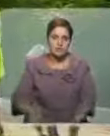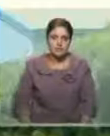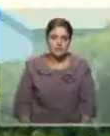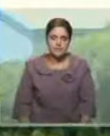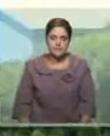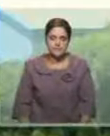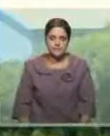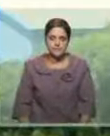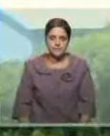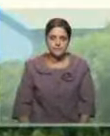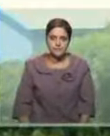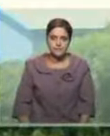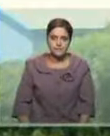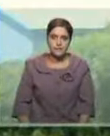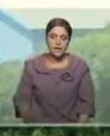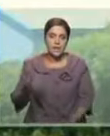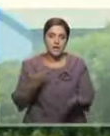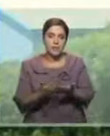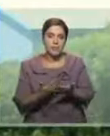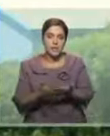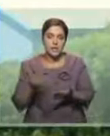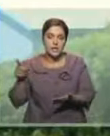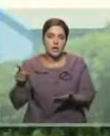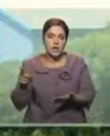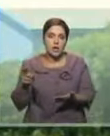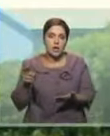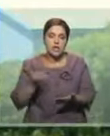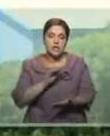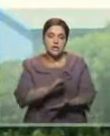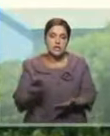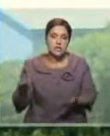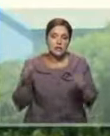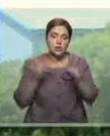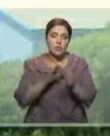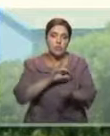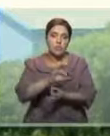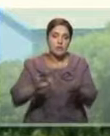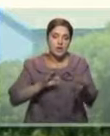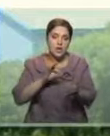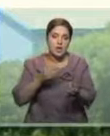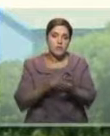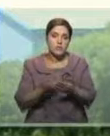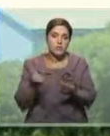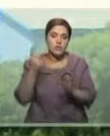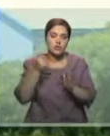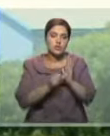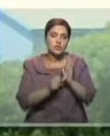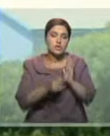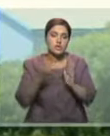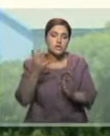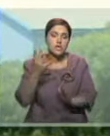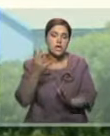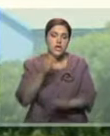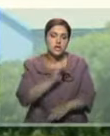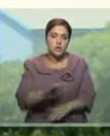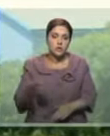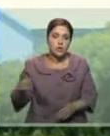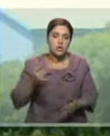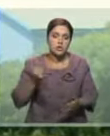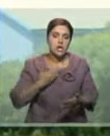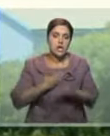Даже на примере вот данного детского дома города Астаны я могу сказать, что на сегодня тут 164 ребенка. Очень активно